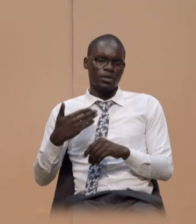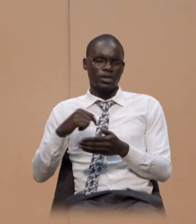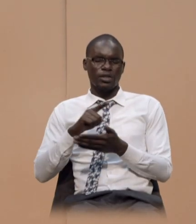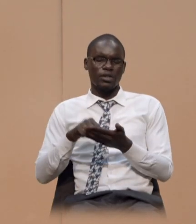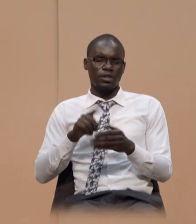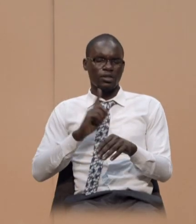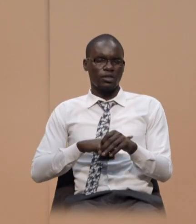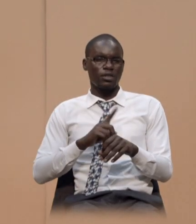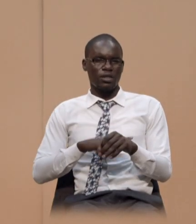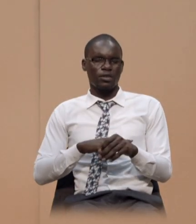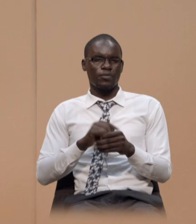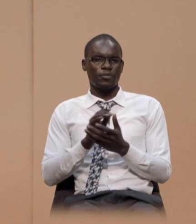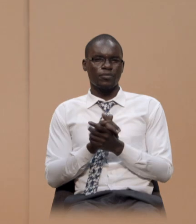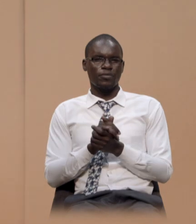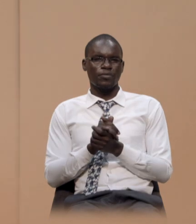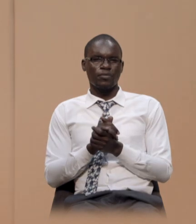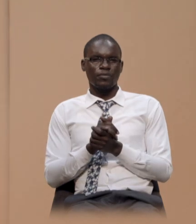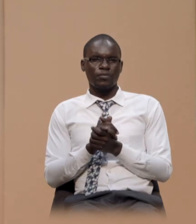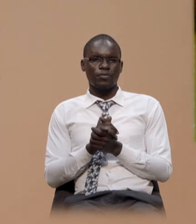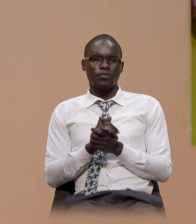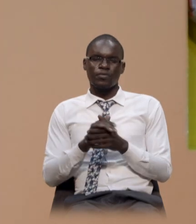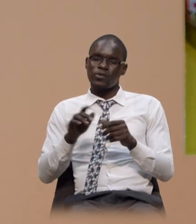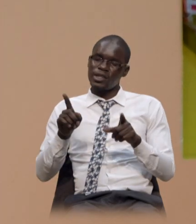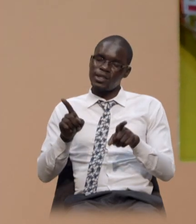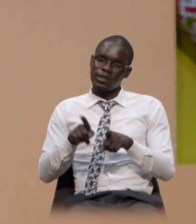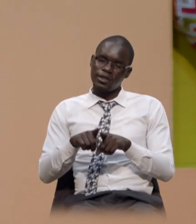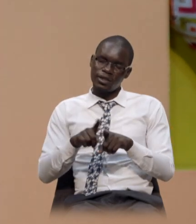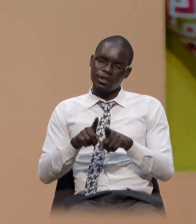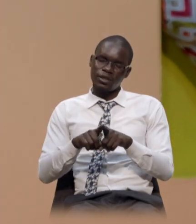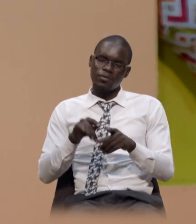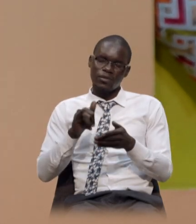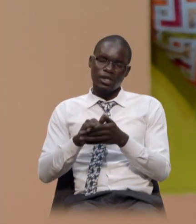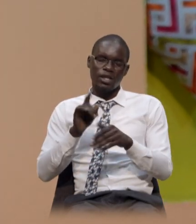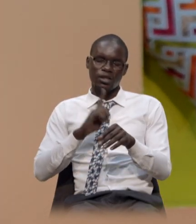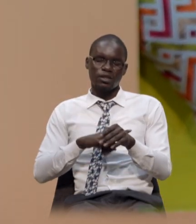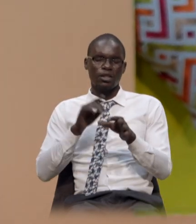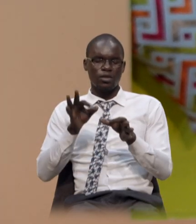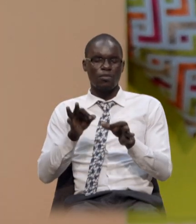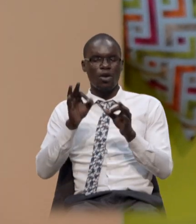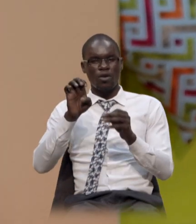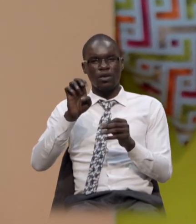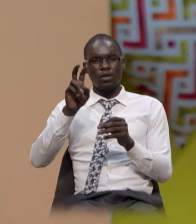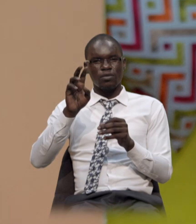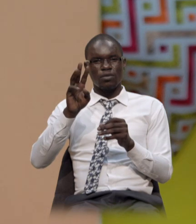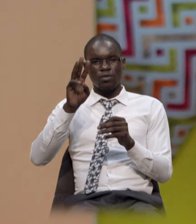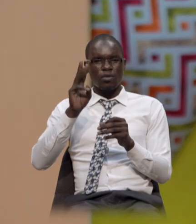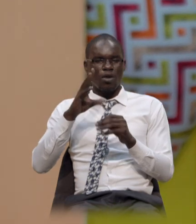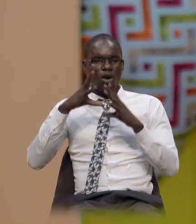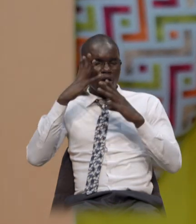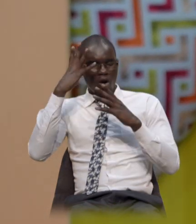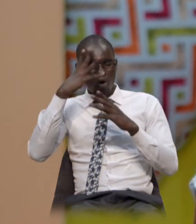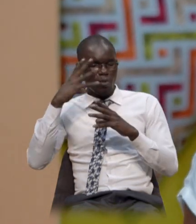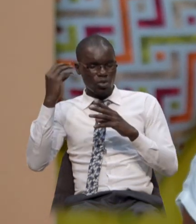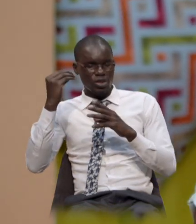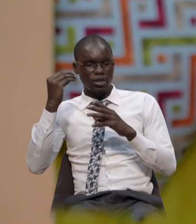hizi sawa kama wakati wa Musa,